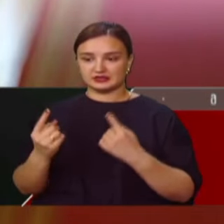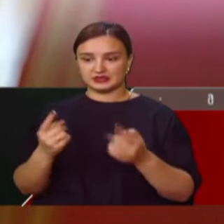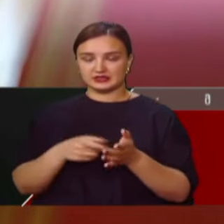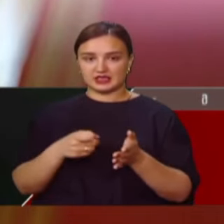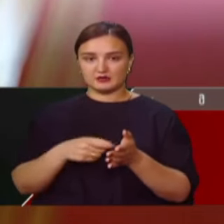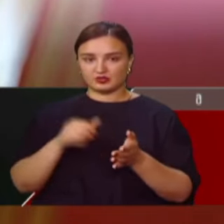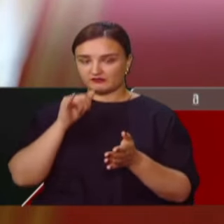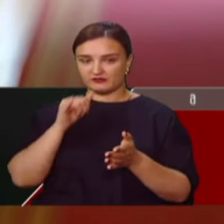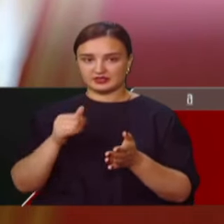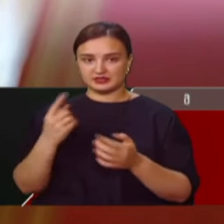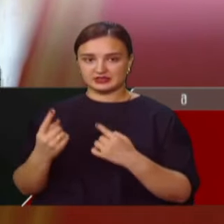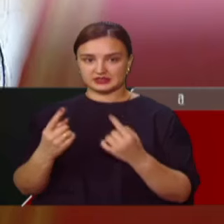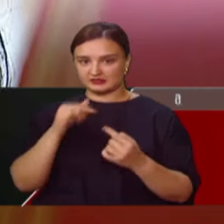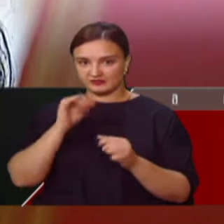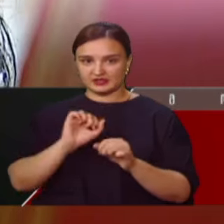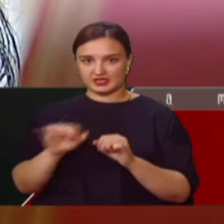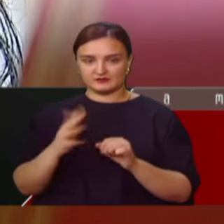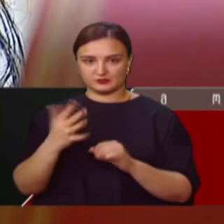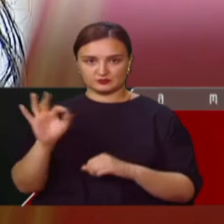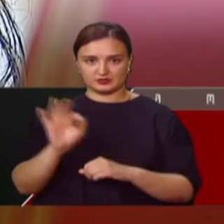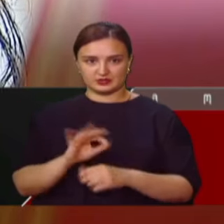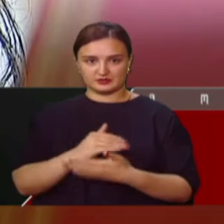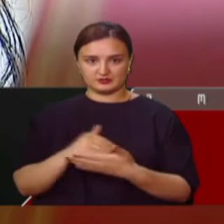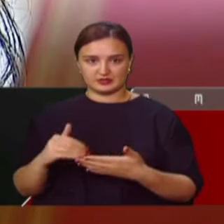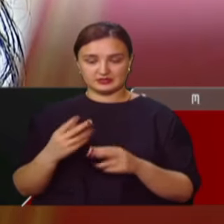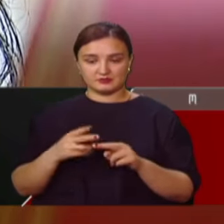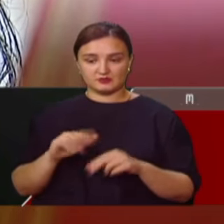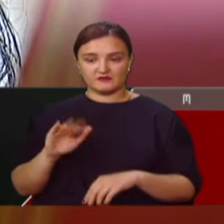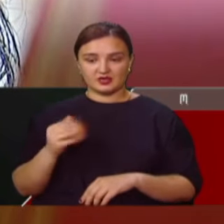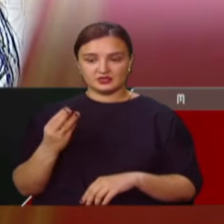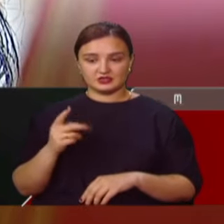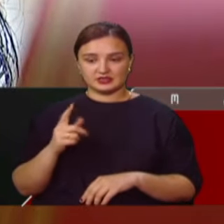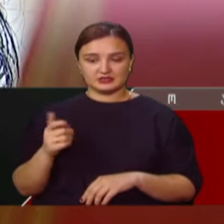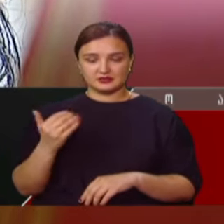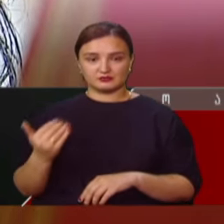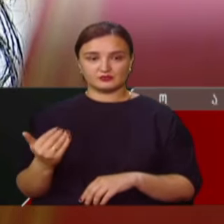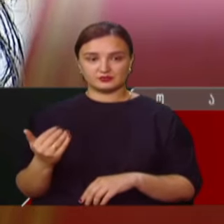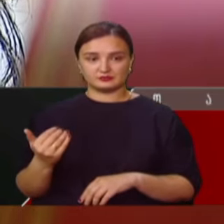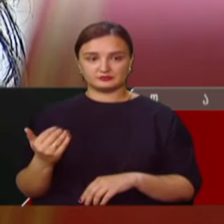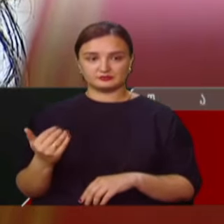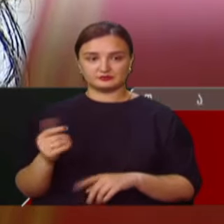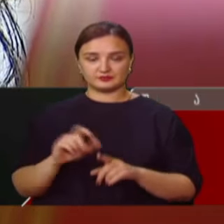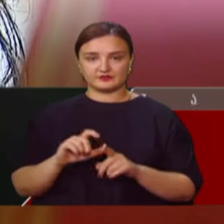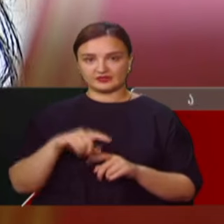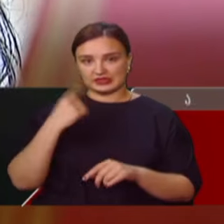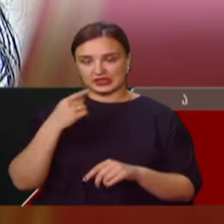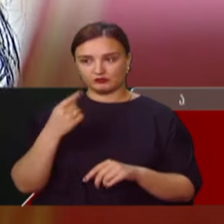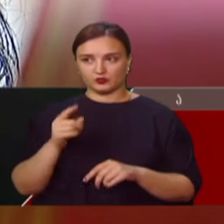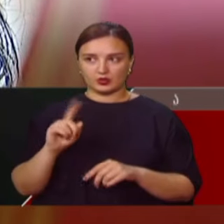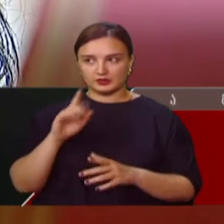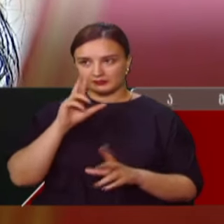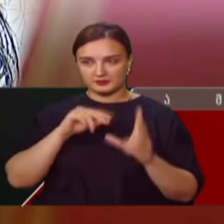გამოკითხებით, ვერცეთი ვერ ლახავს 5%-იან ბარიერს. ამიტომ ვაშაძის ეს ნარატივი, რომ იქნებ